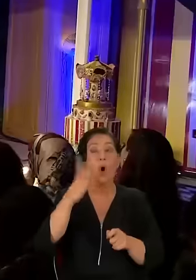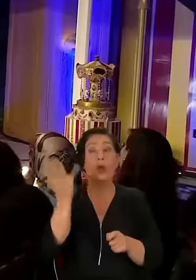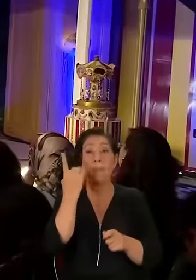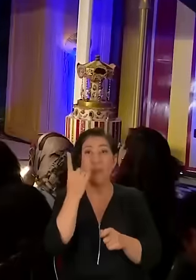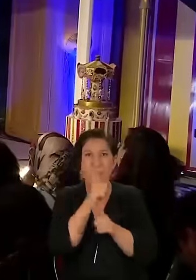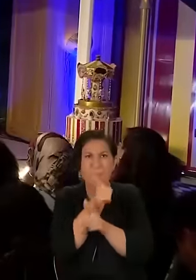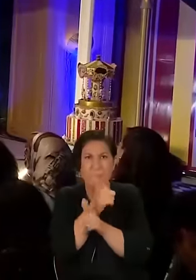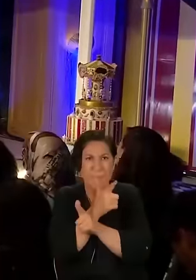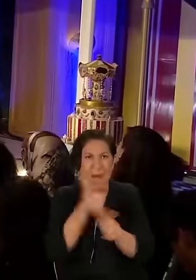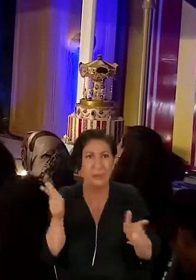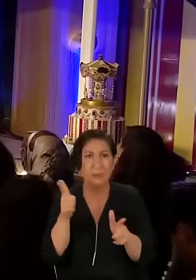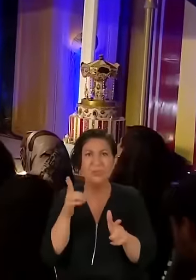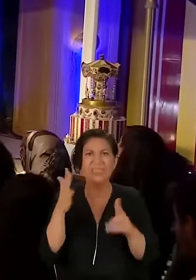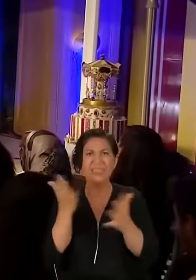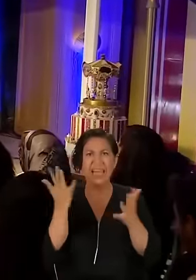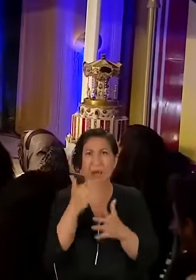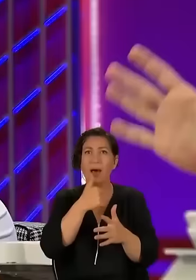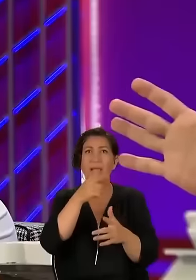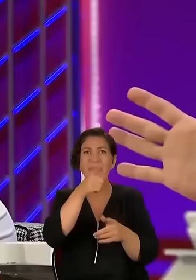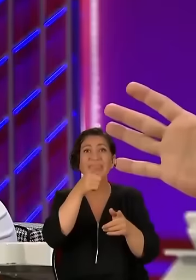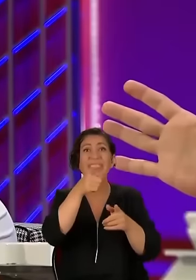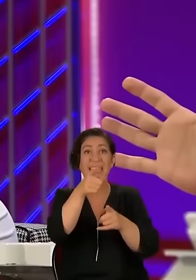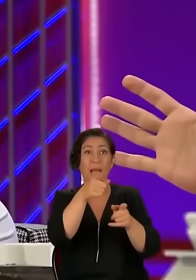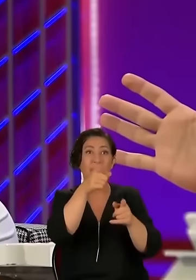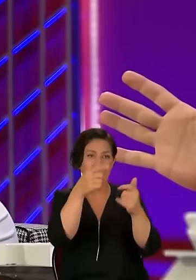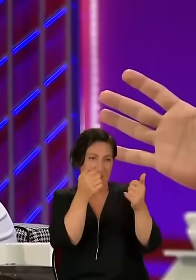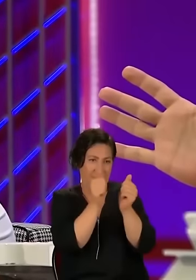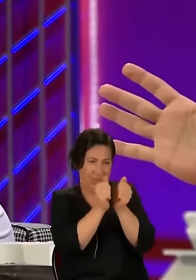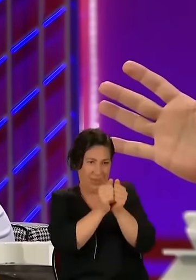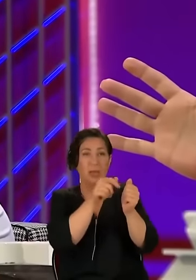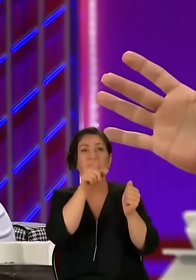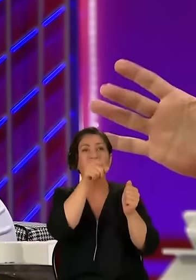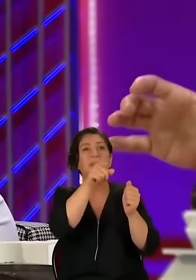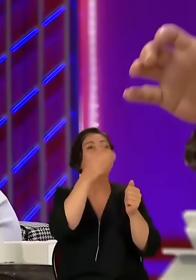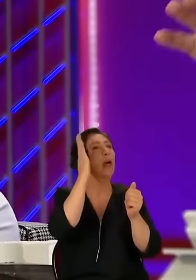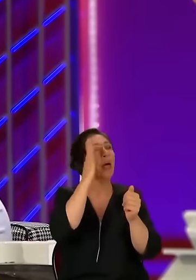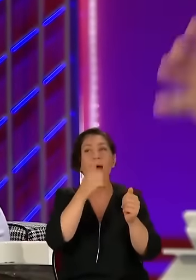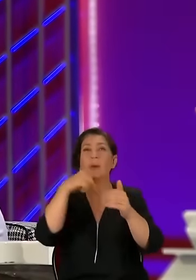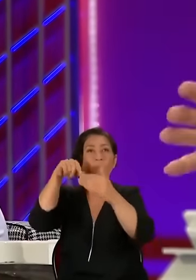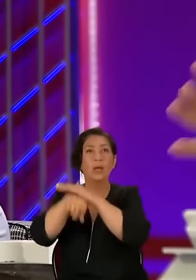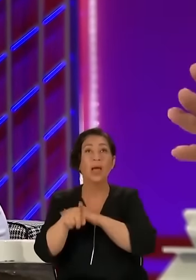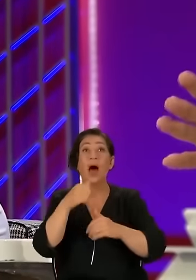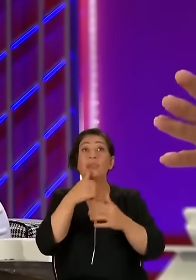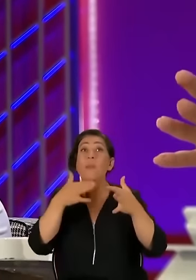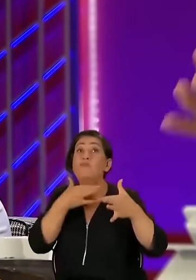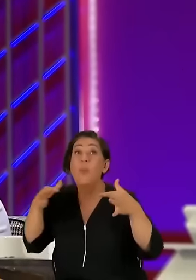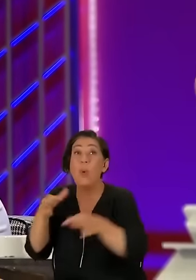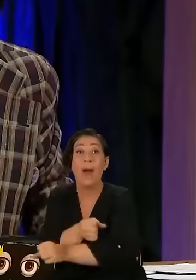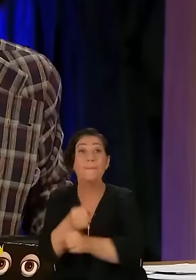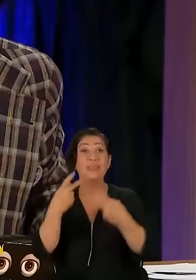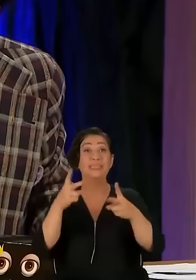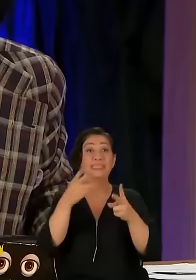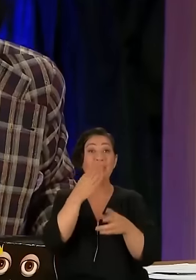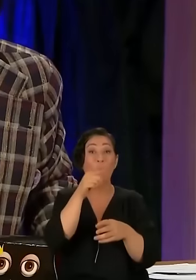bir bağırıyorsun ki sanki adam seni aldatmış. Tabii. Adamı boğabilirsin. Ve